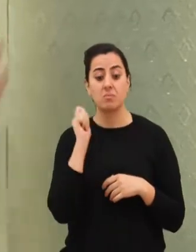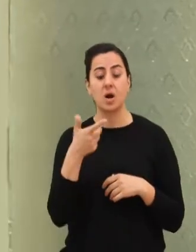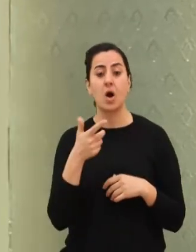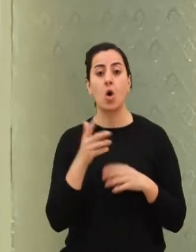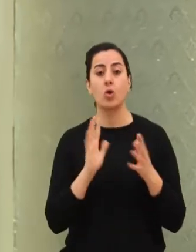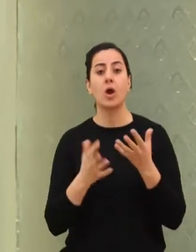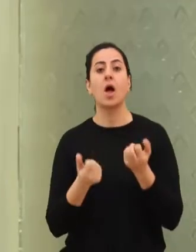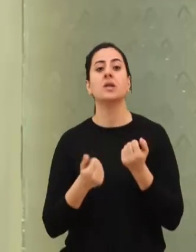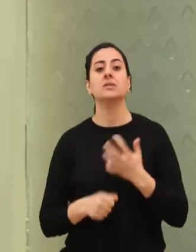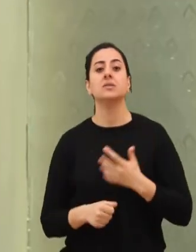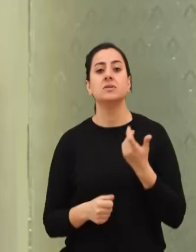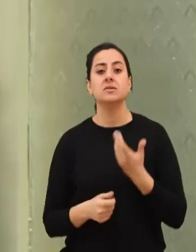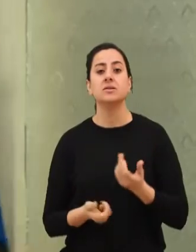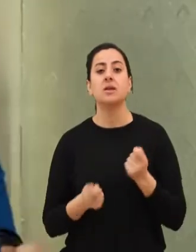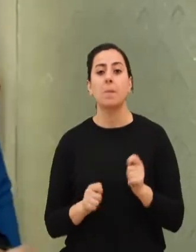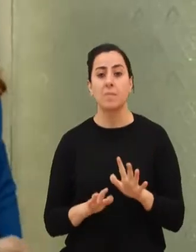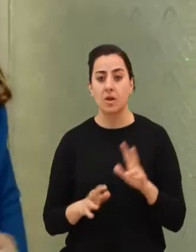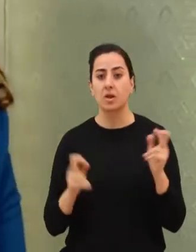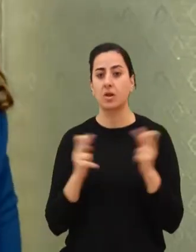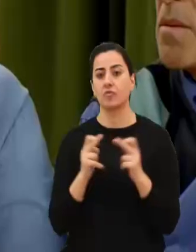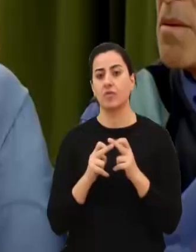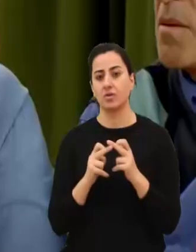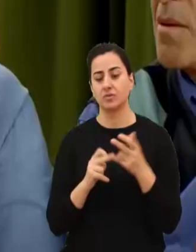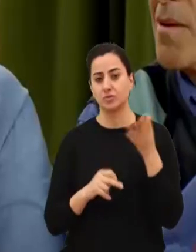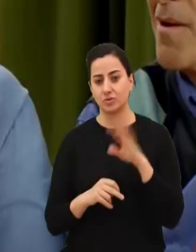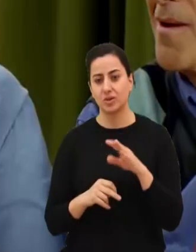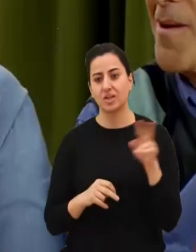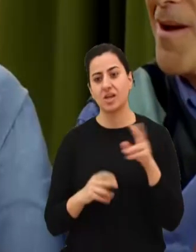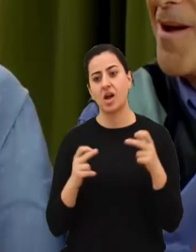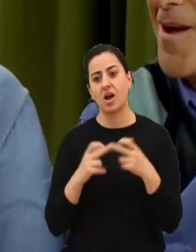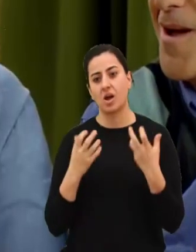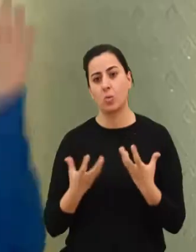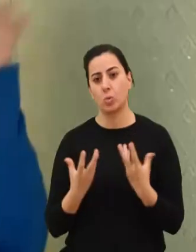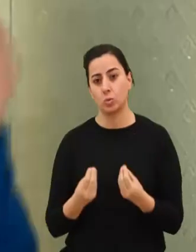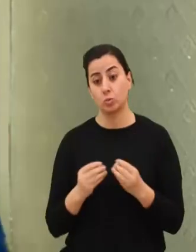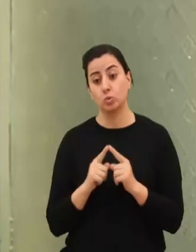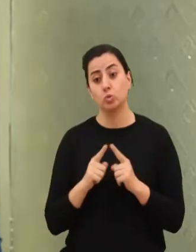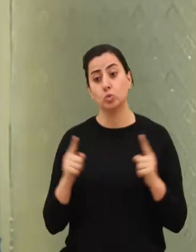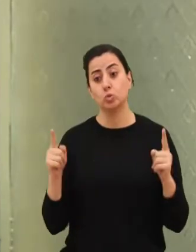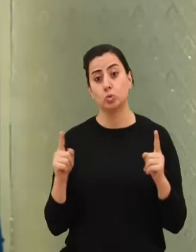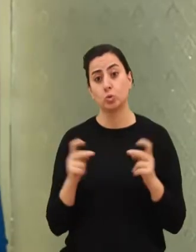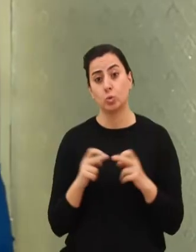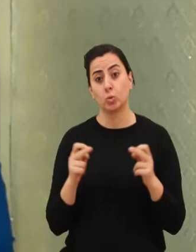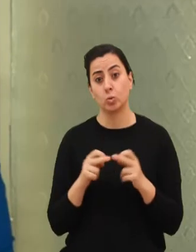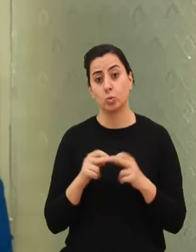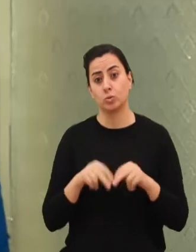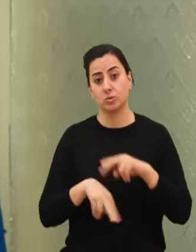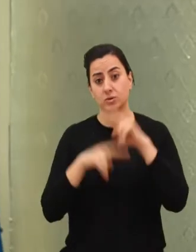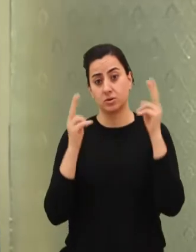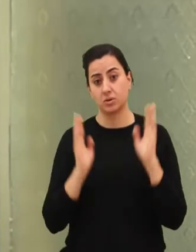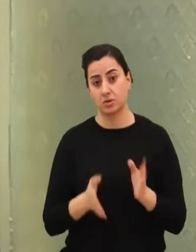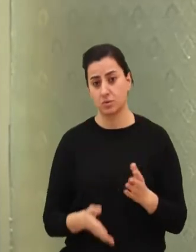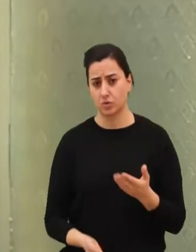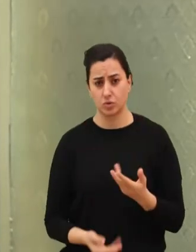böyle manzaralı oda alamadı. Ondan sonra tartıştılar. Sonra da kavga ettiler yani. Uzun uzun ama yani bayağı kavga ettiler.